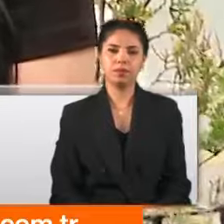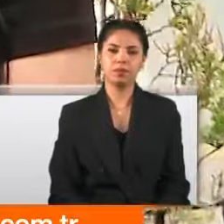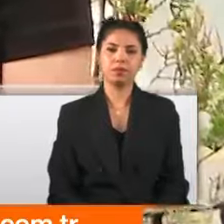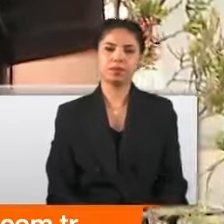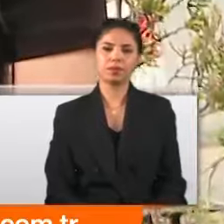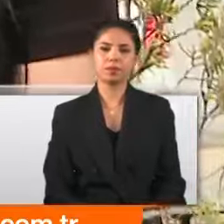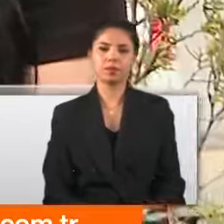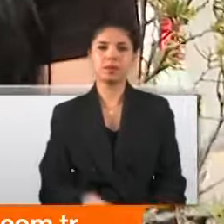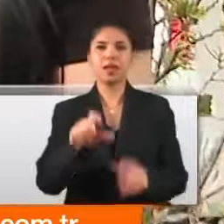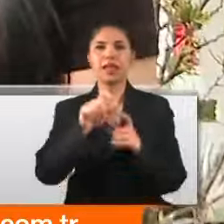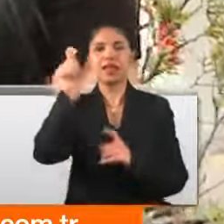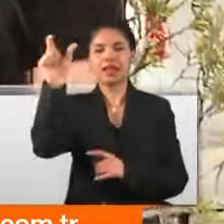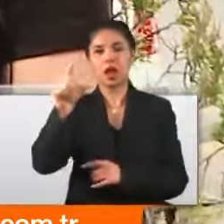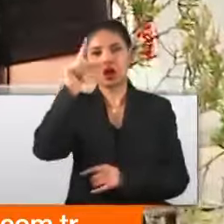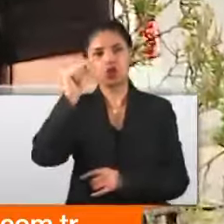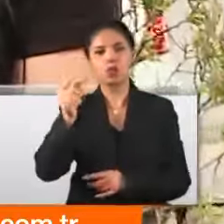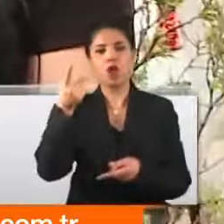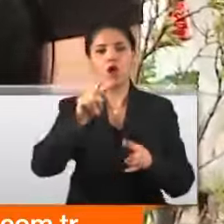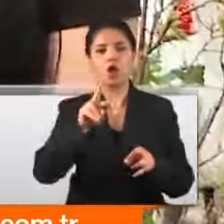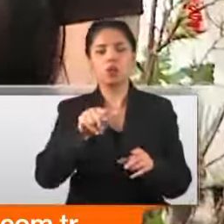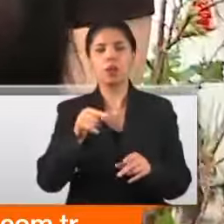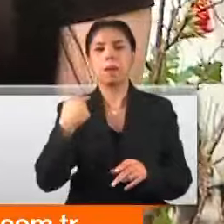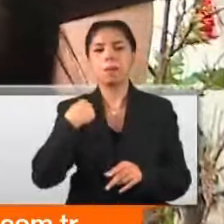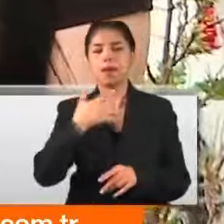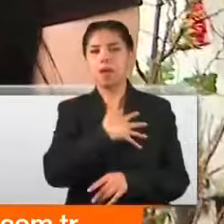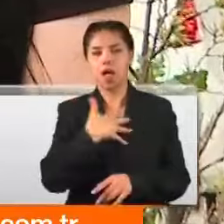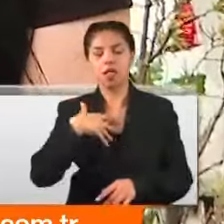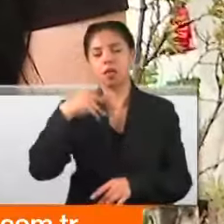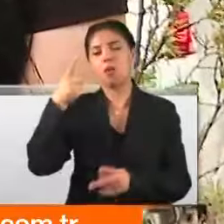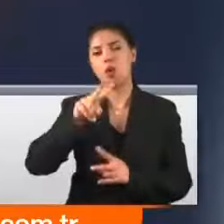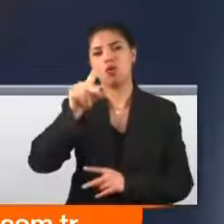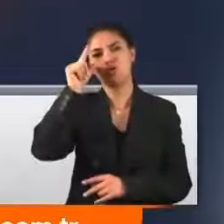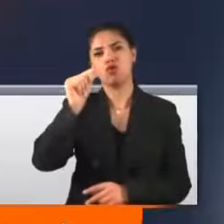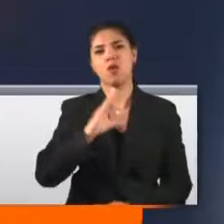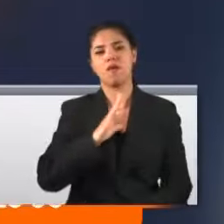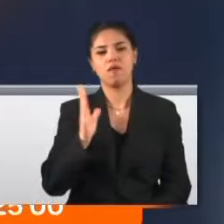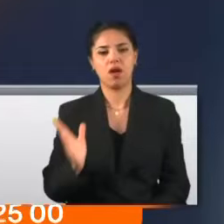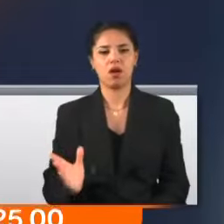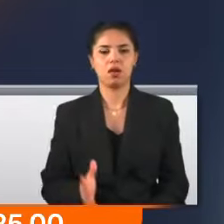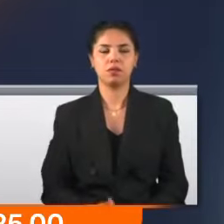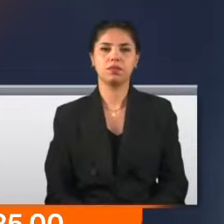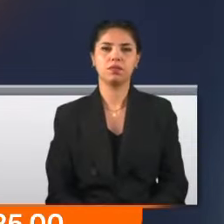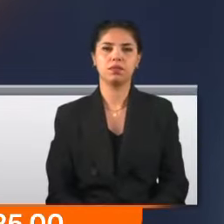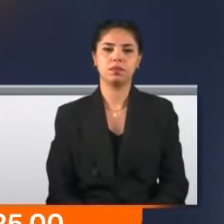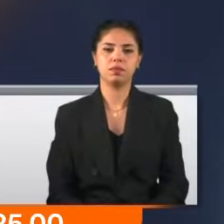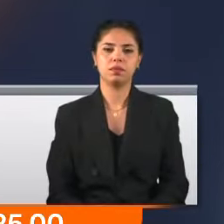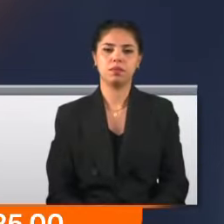Selen Bilgin şüpheli ölümü gibi benim annemin de ölümü aynı şekilde şüpheli bir ölüm.